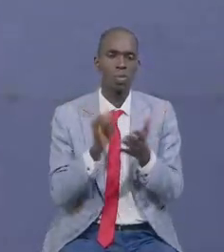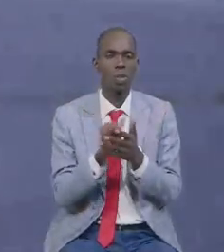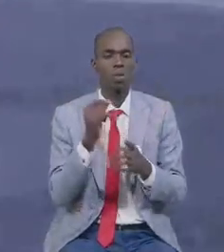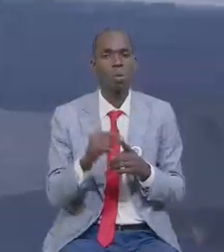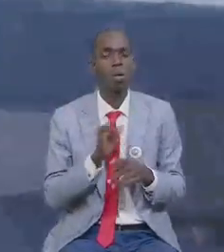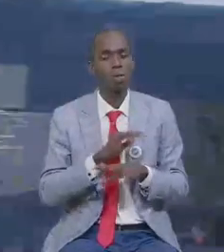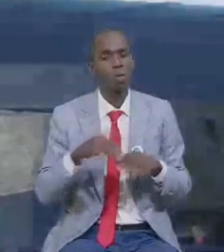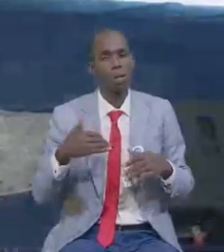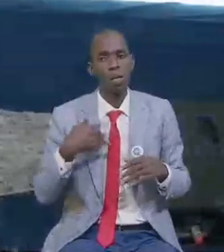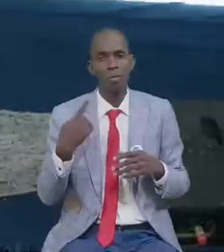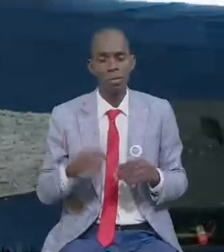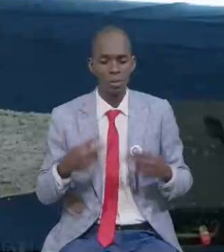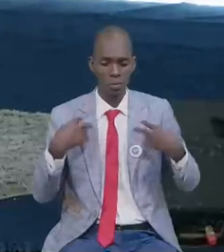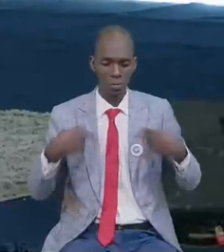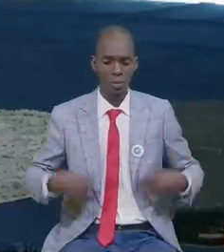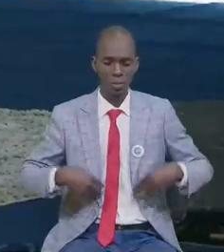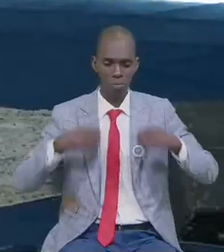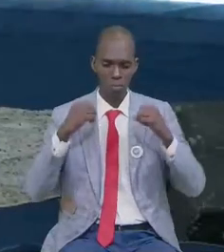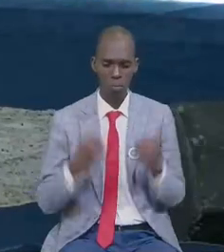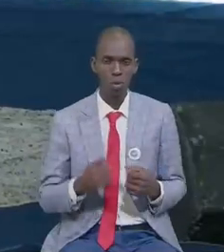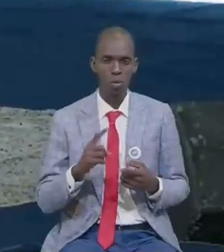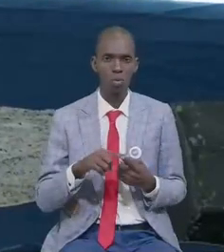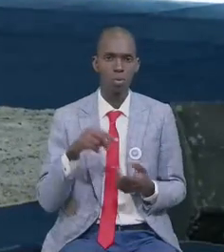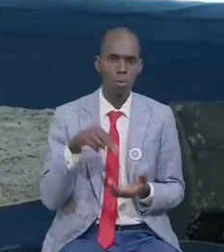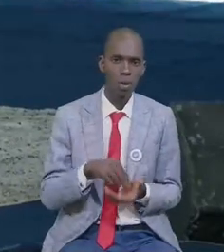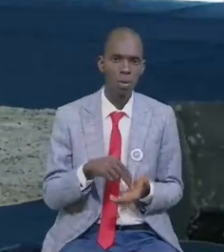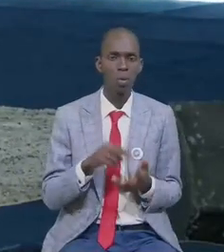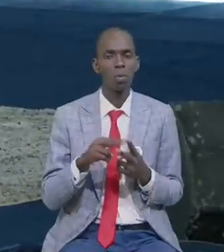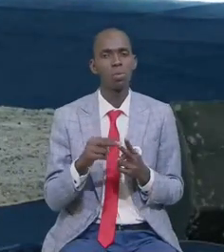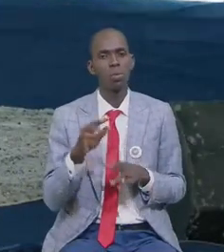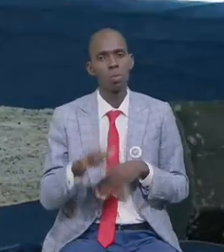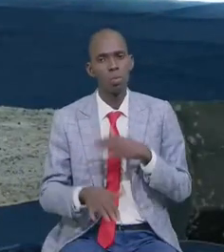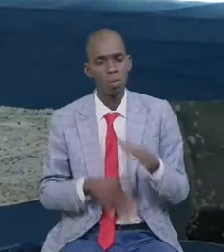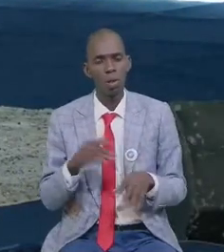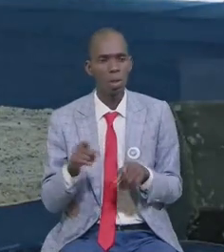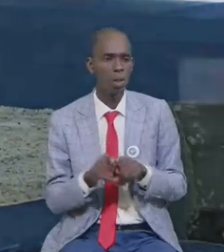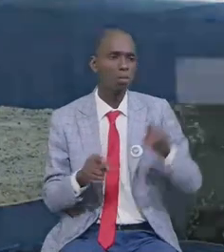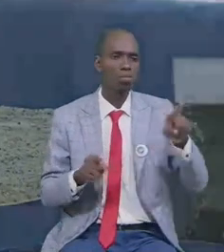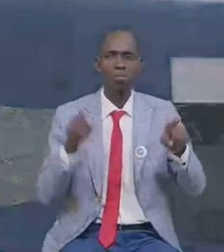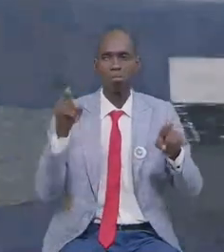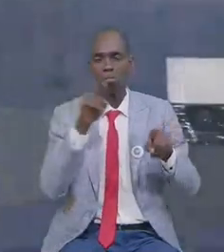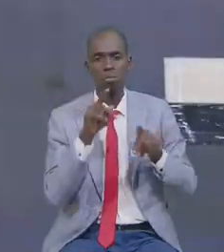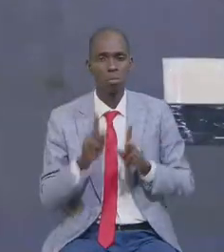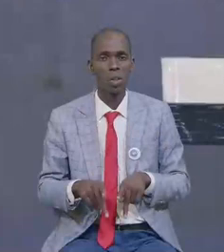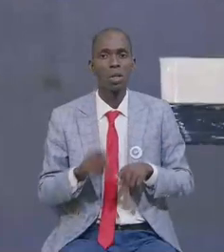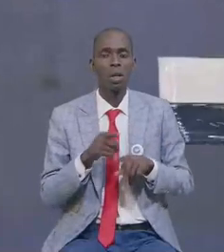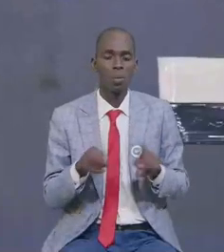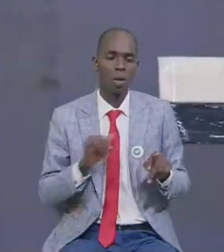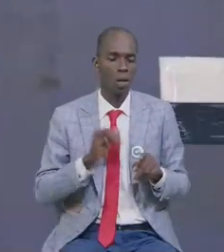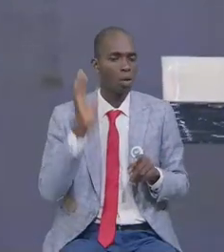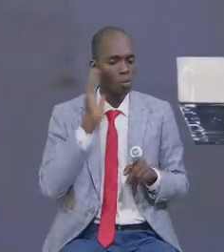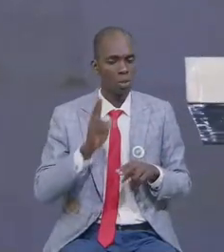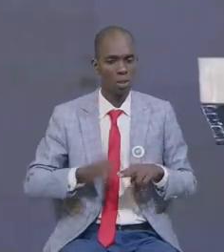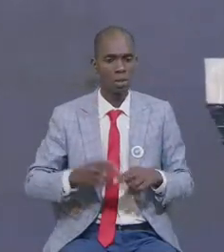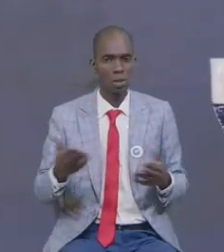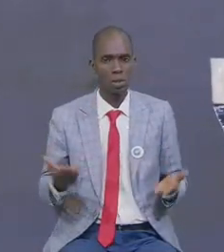n'est pas la force physique pour me tenir debout ou pour me réveiller comme tel. Je vais m'asseoir là-bas